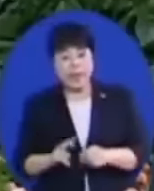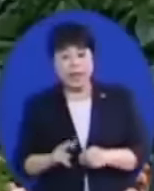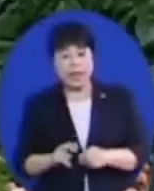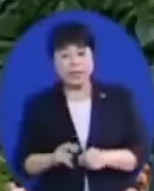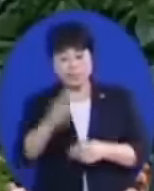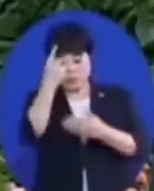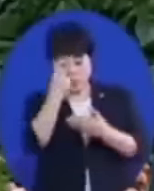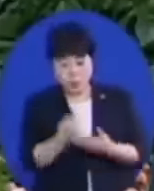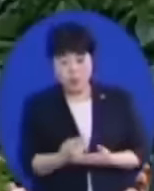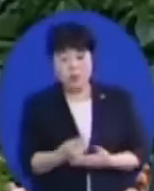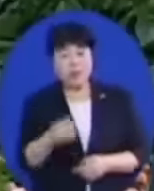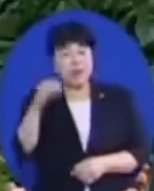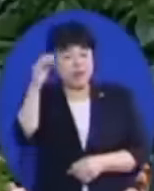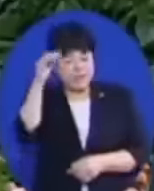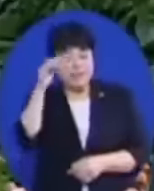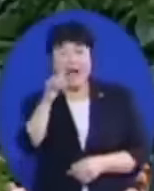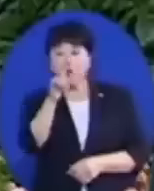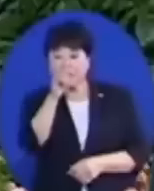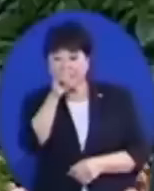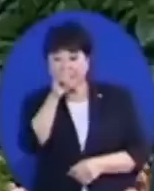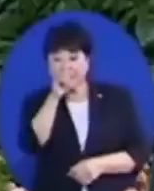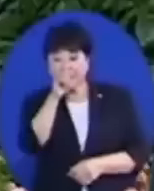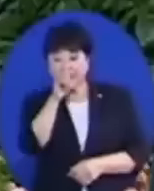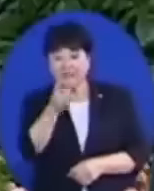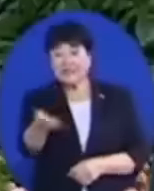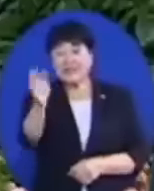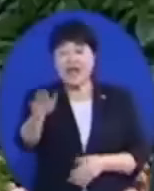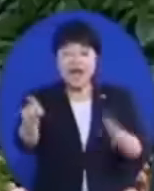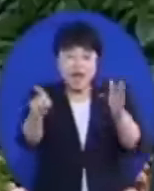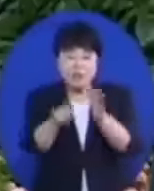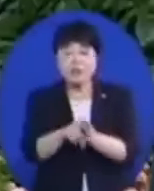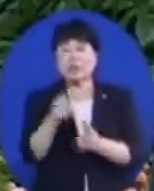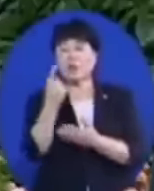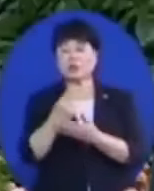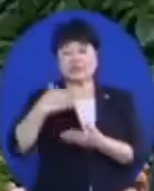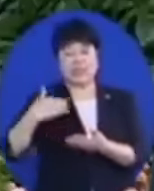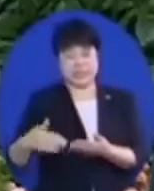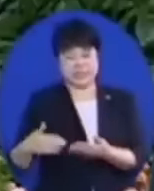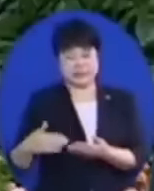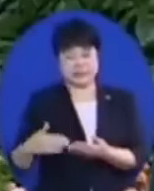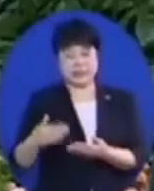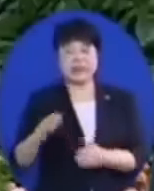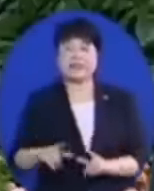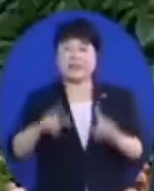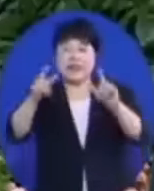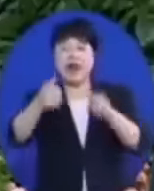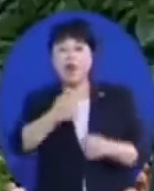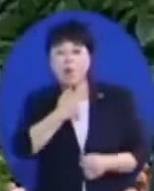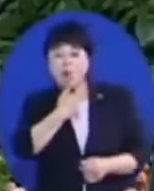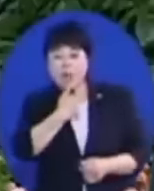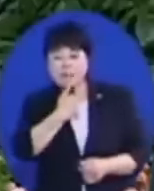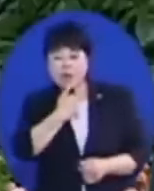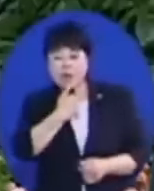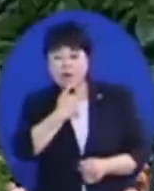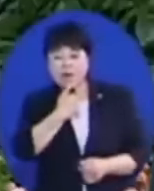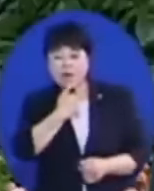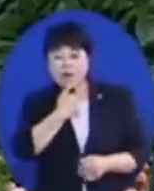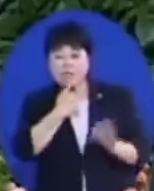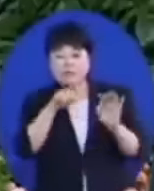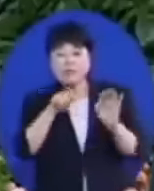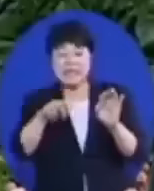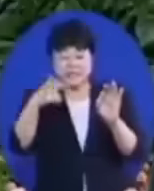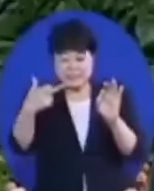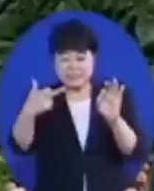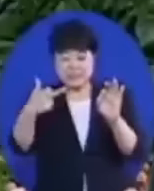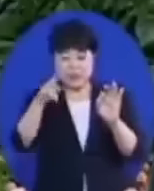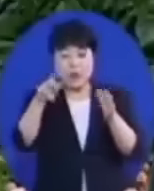떨어질 것을 기대하고 있었다. 그렇지만 믿음은 오지 않았다. 그러던 어느 날 나는 로마서 10장